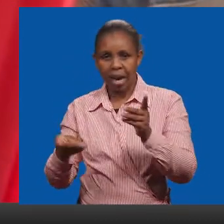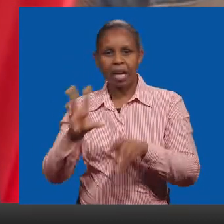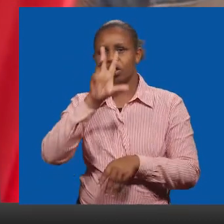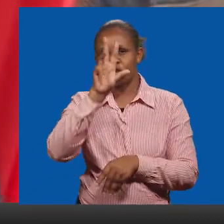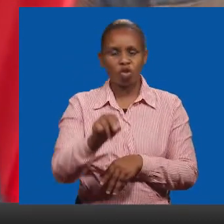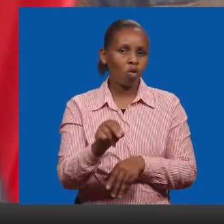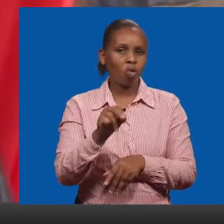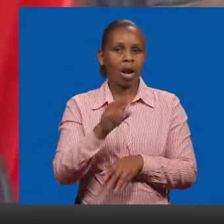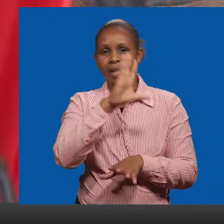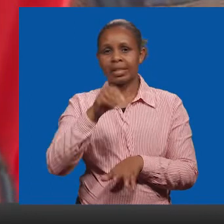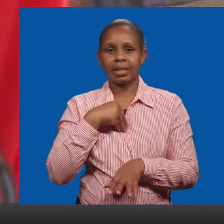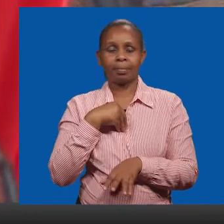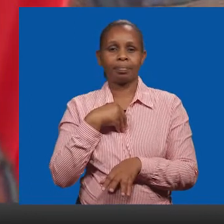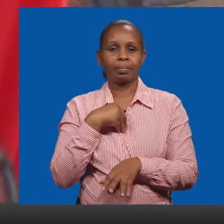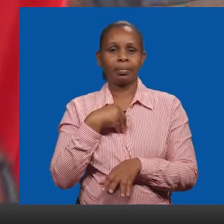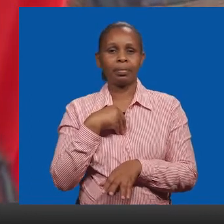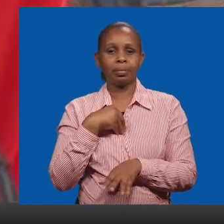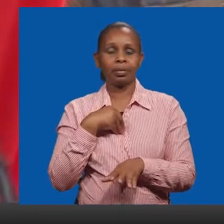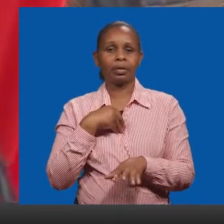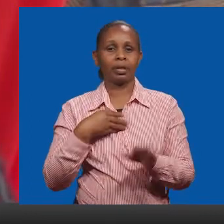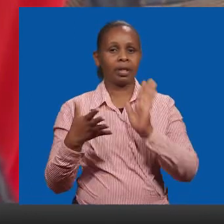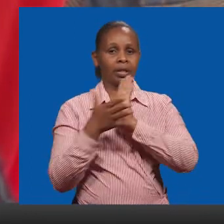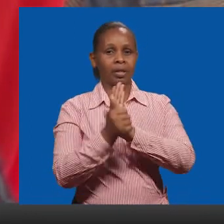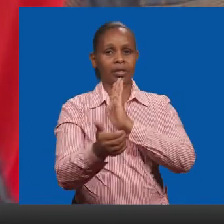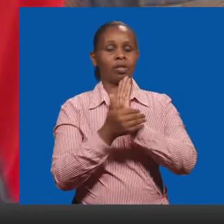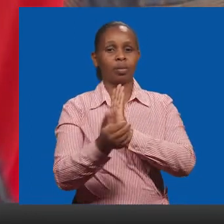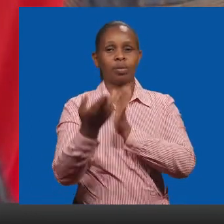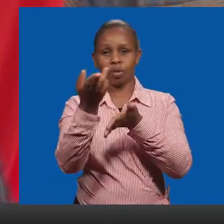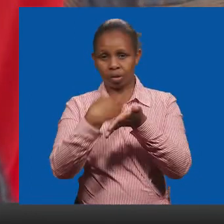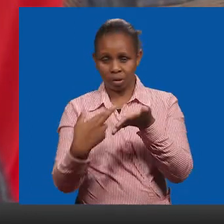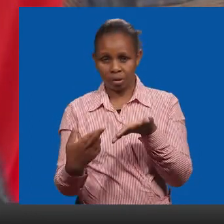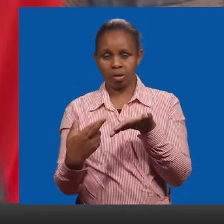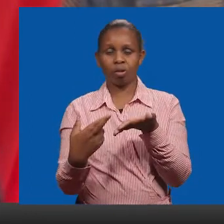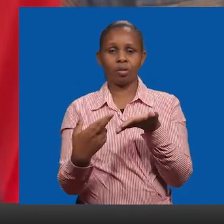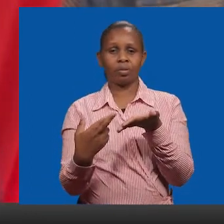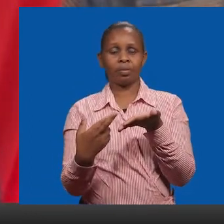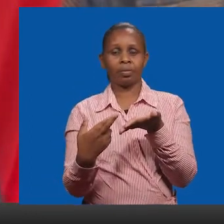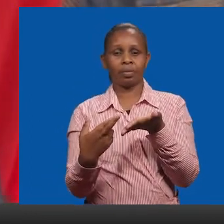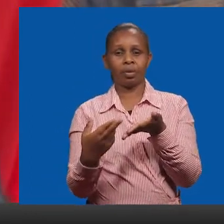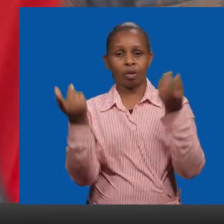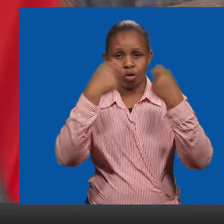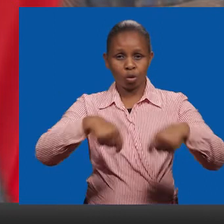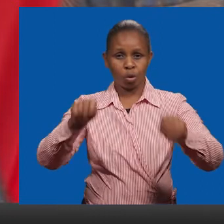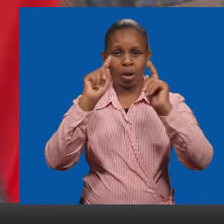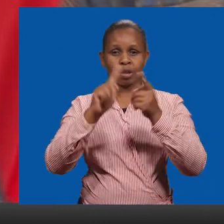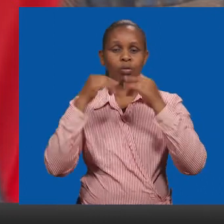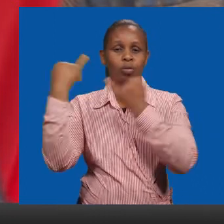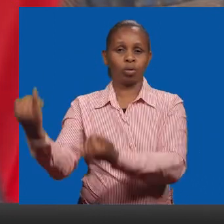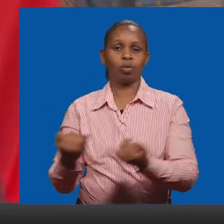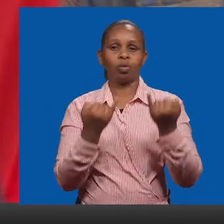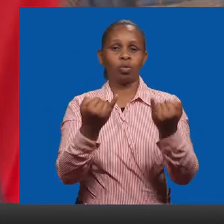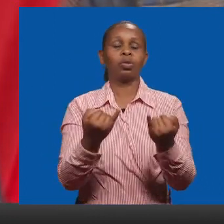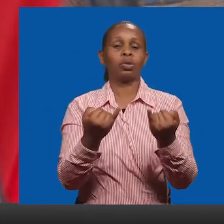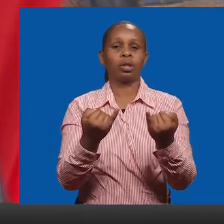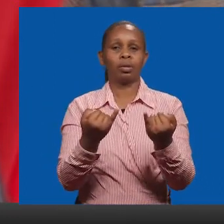negotiated, and we shall not tolerate skewed legislation, partisan legislation,